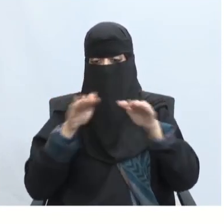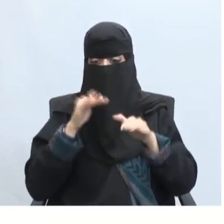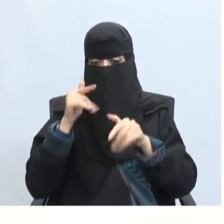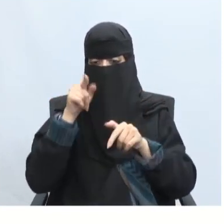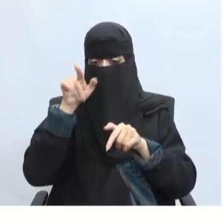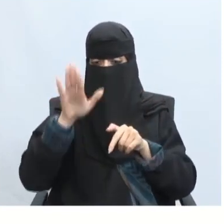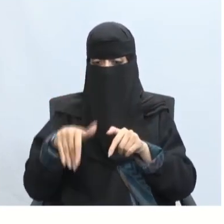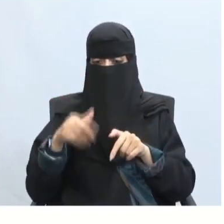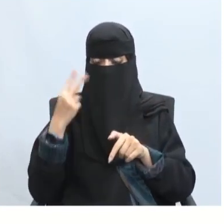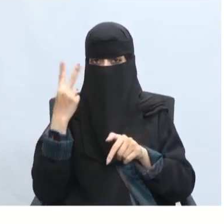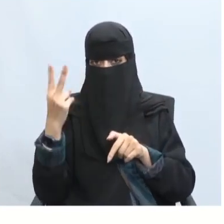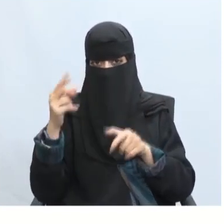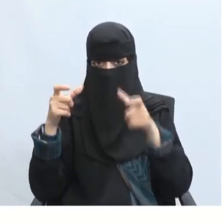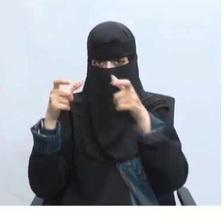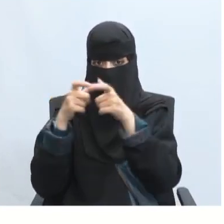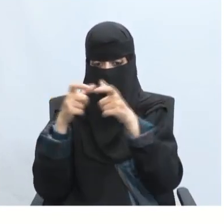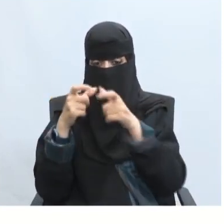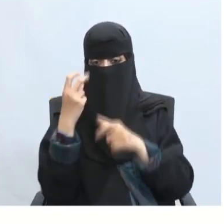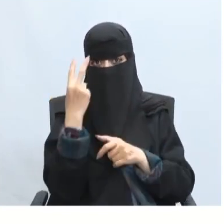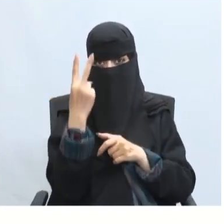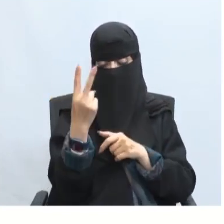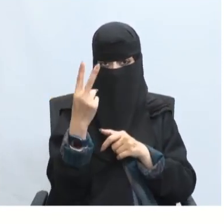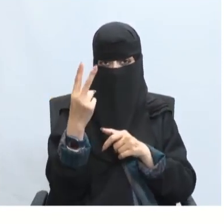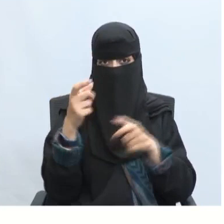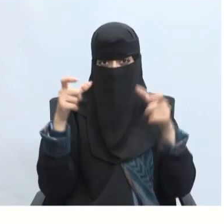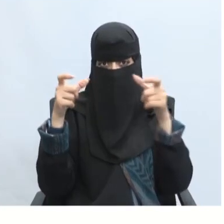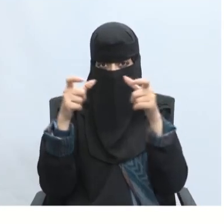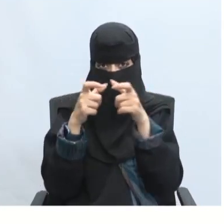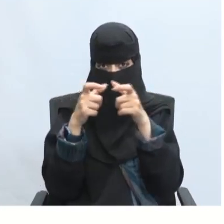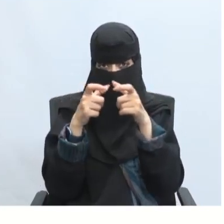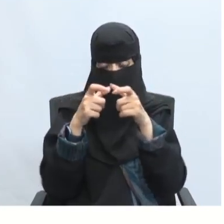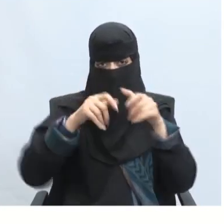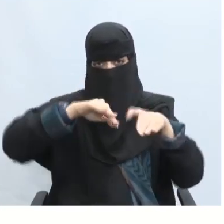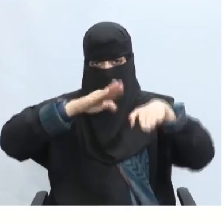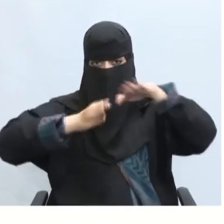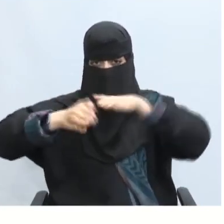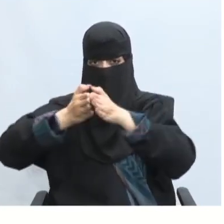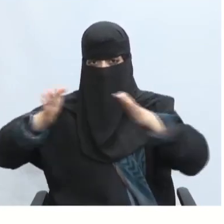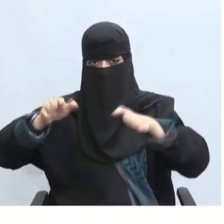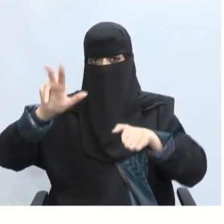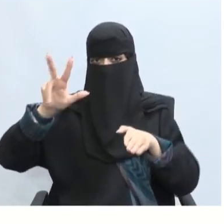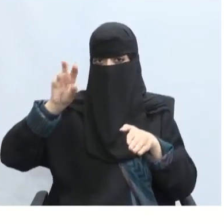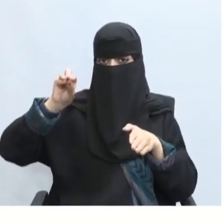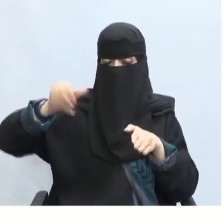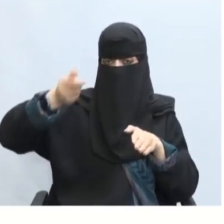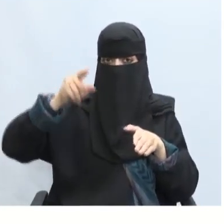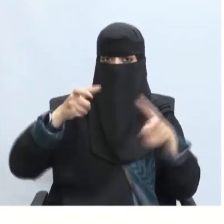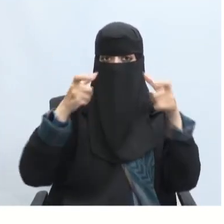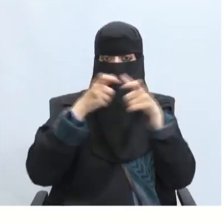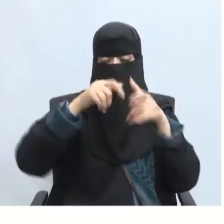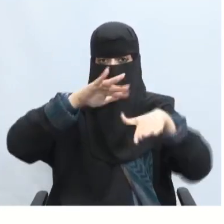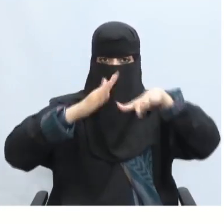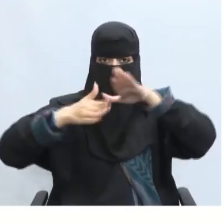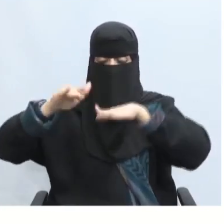الطالبه وهذان الحزامين اي بمعنى الحزام المحيط الهادئ وحزام البحر الابيض المتوسط